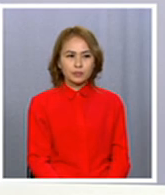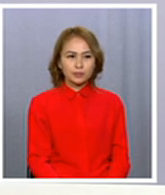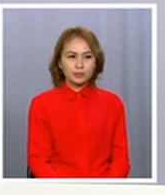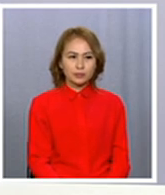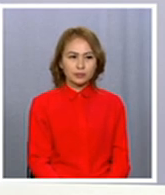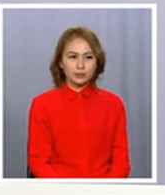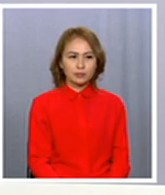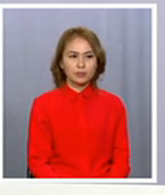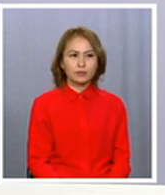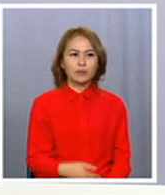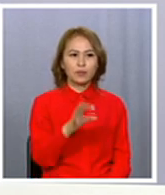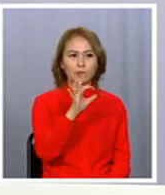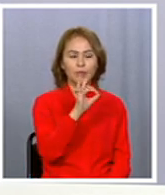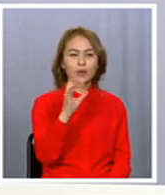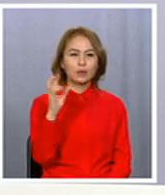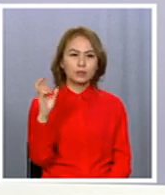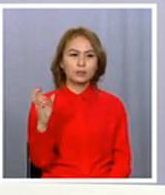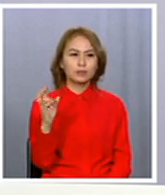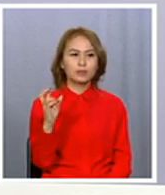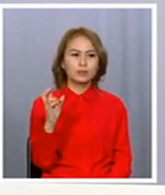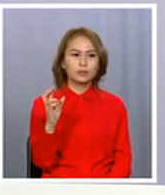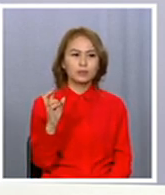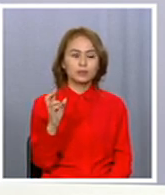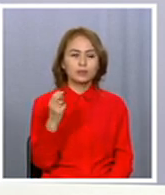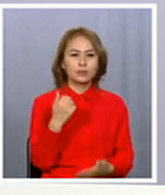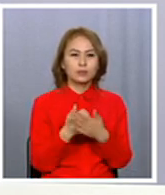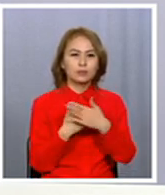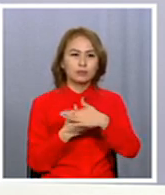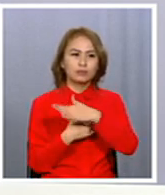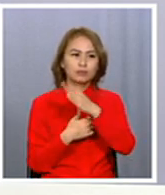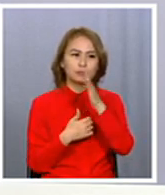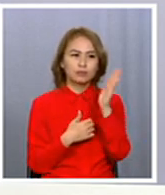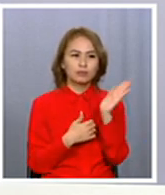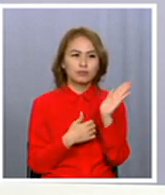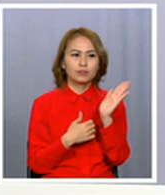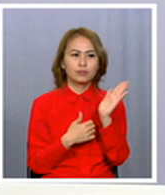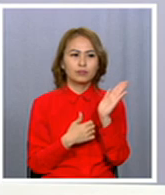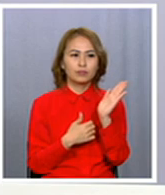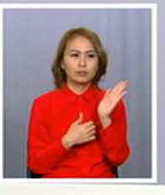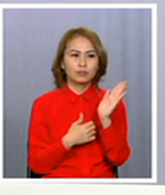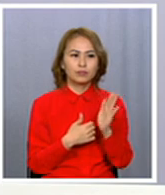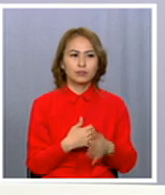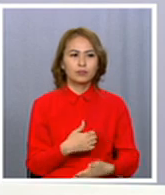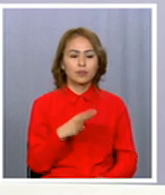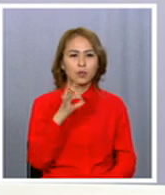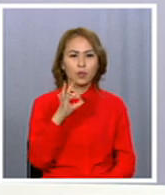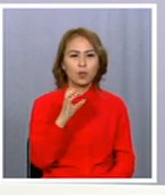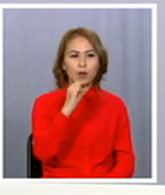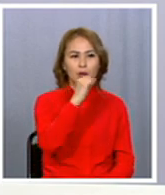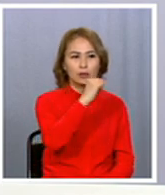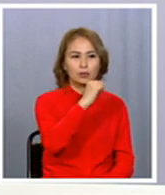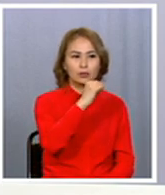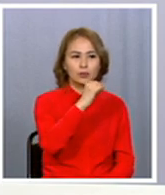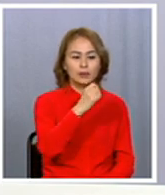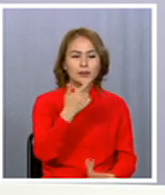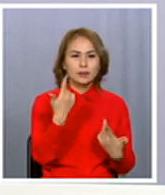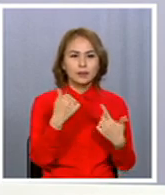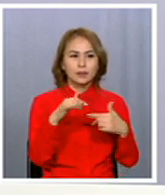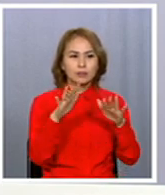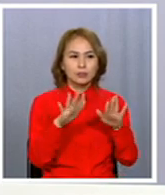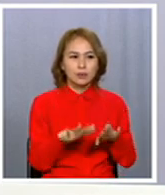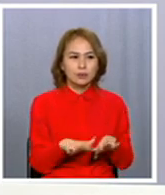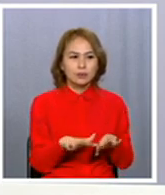ОБ сәулесінен бастап біз солға қарай сағаттың тілі сияқты жылжимыз да, мына ОА сәулесі қай жерде тұрса,